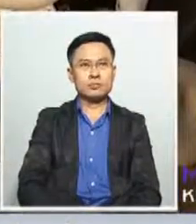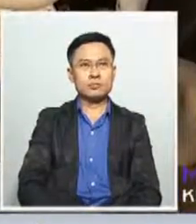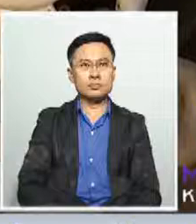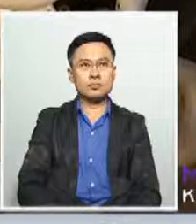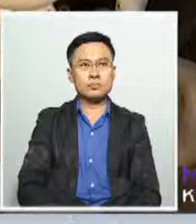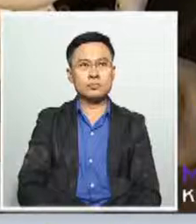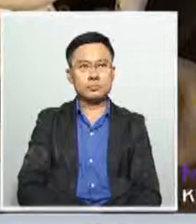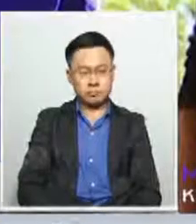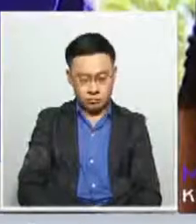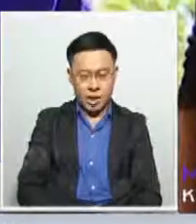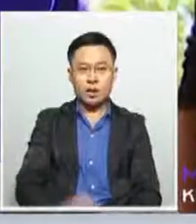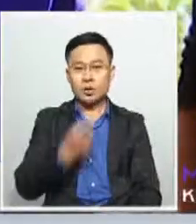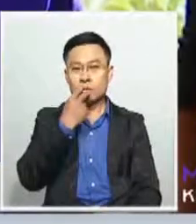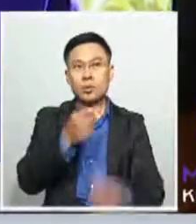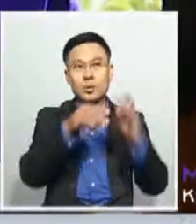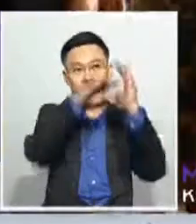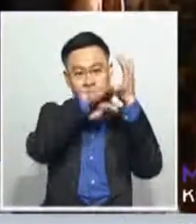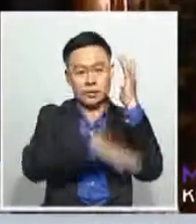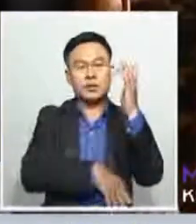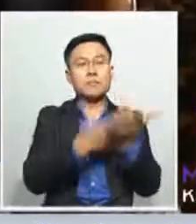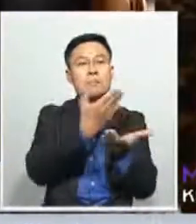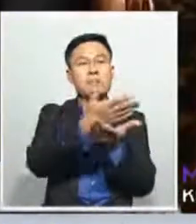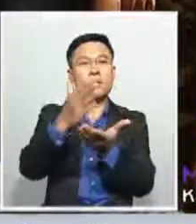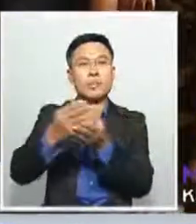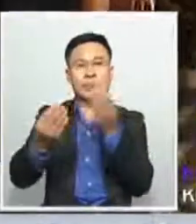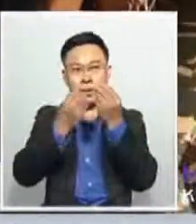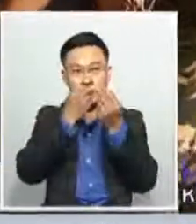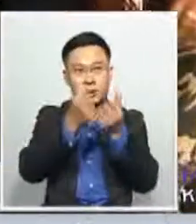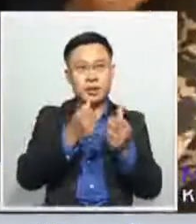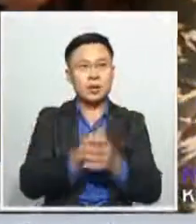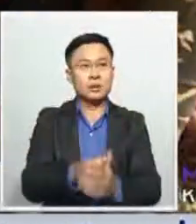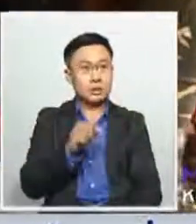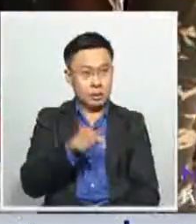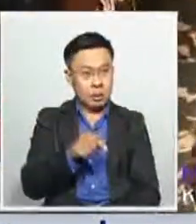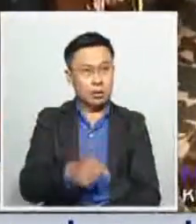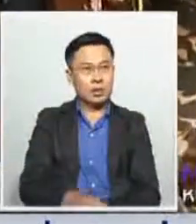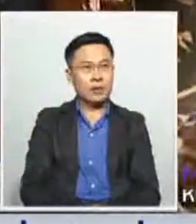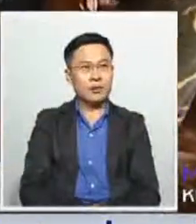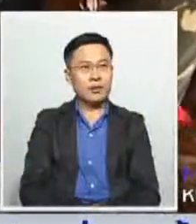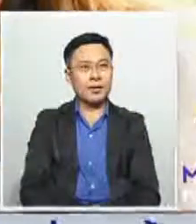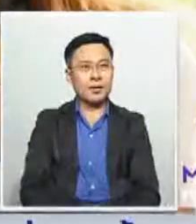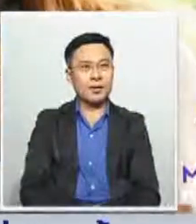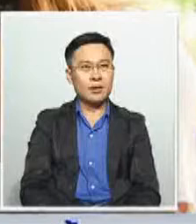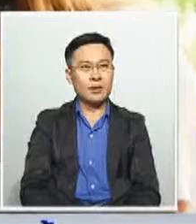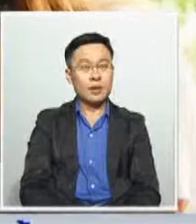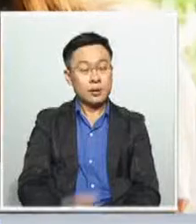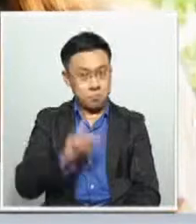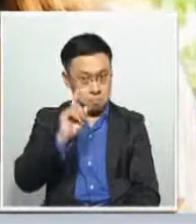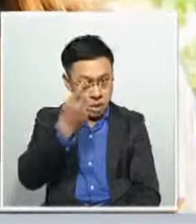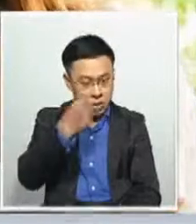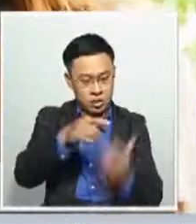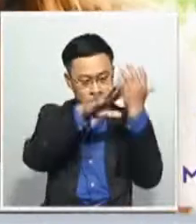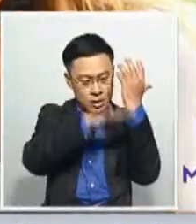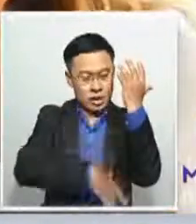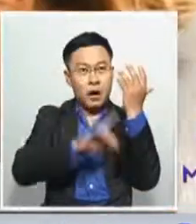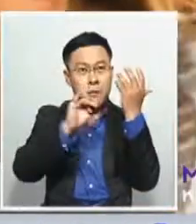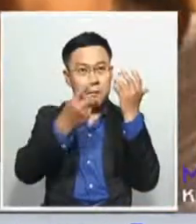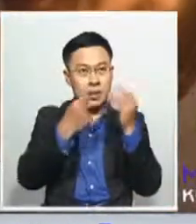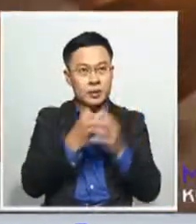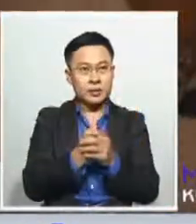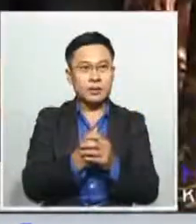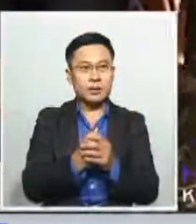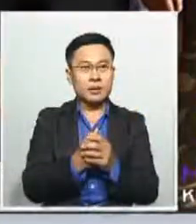มาเด้อมาเห็ดไปกินเด้อ เอ้ามีเห็ดให้ด้วยเหรอ นี่แ ก่ใหม่ๆนะคะ โอ้ยทำไมมีน้ำใจอย่าง